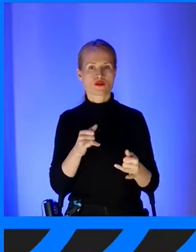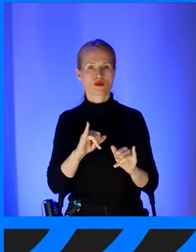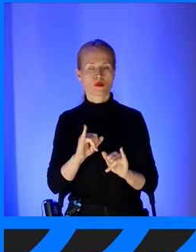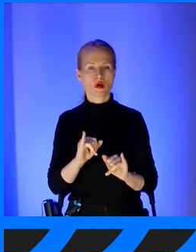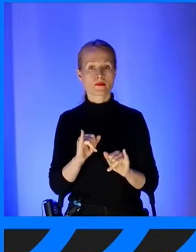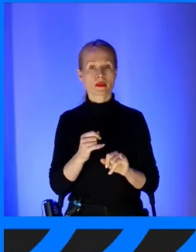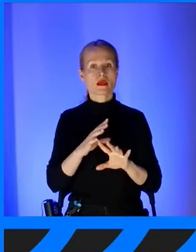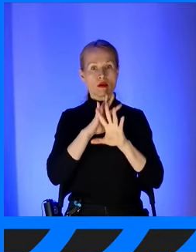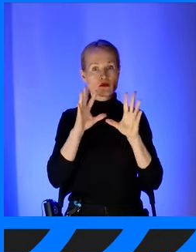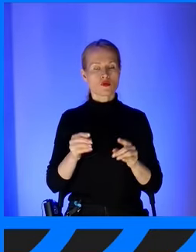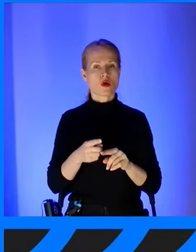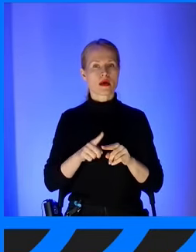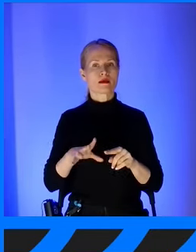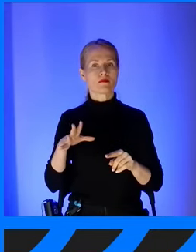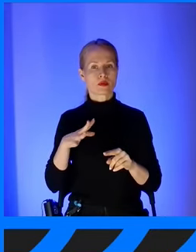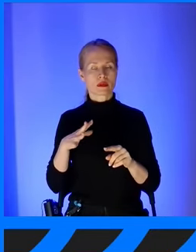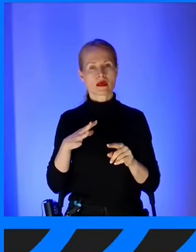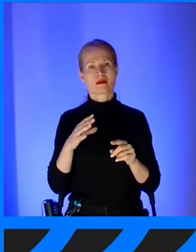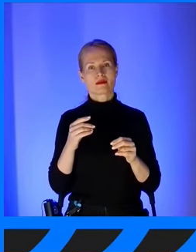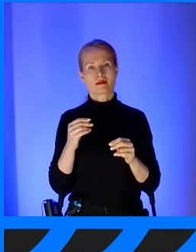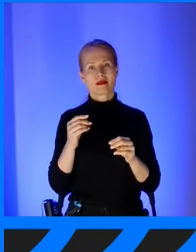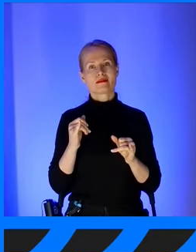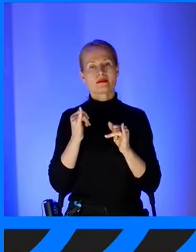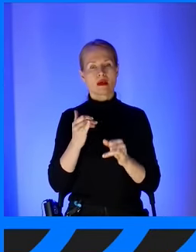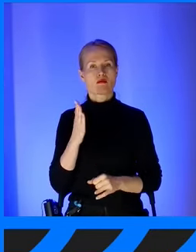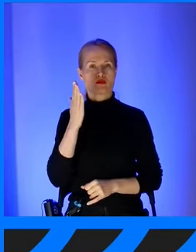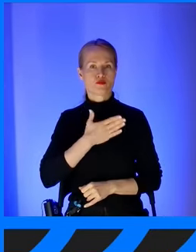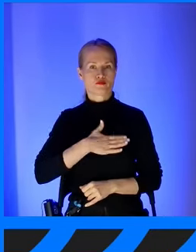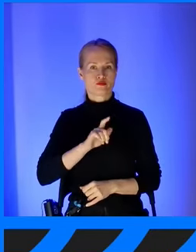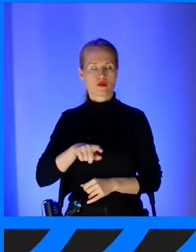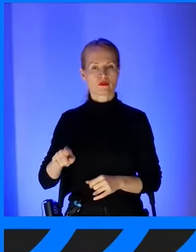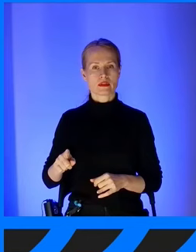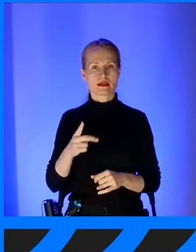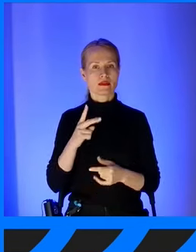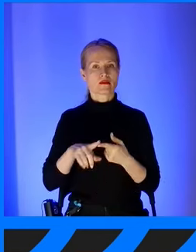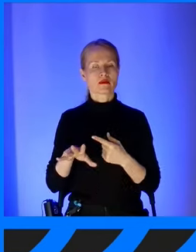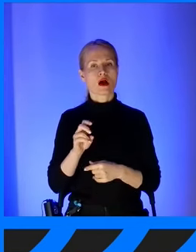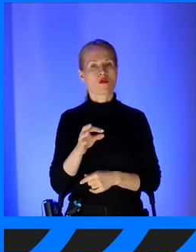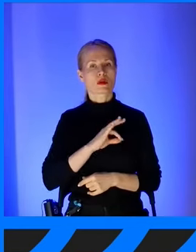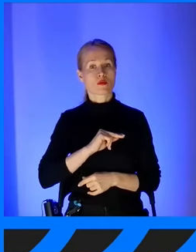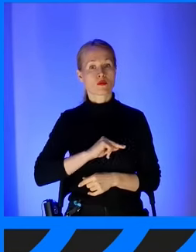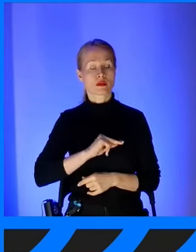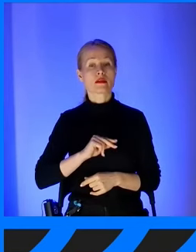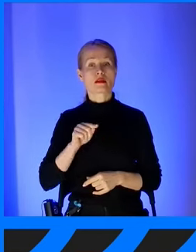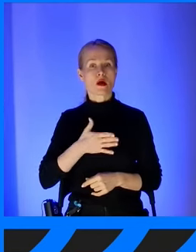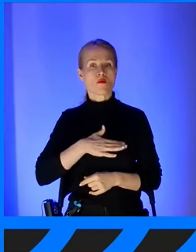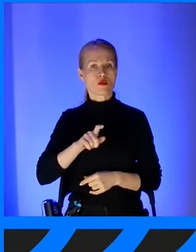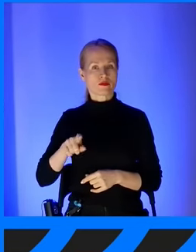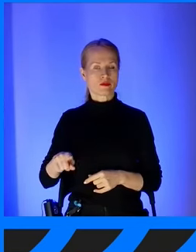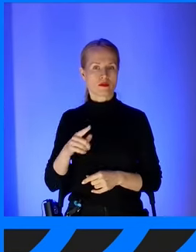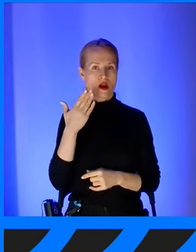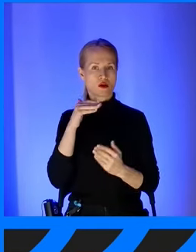быть всё лицом к вашему пользователю там независимо от того как он работает и тогда там пользователям легче становится как-то с вами